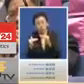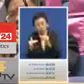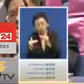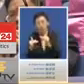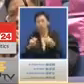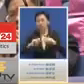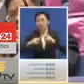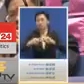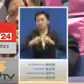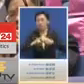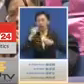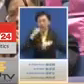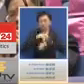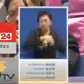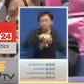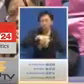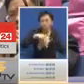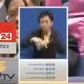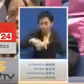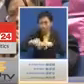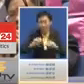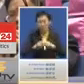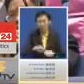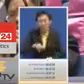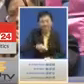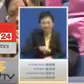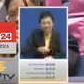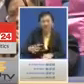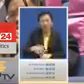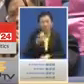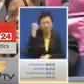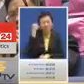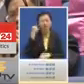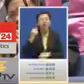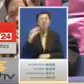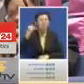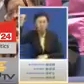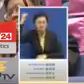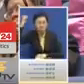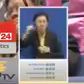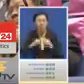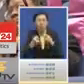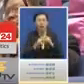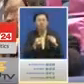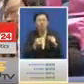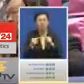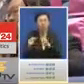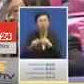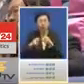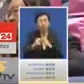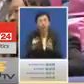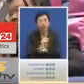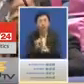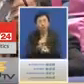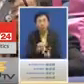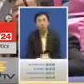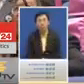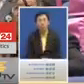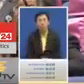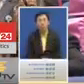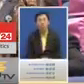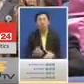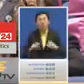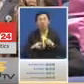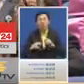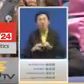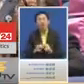ปัญหาในหมู่บ้านการปล้นจี้ฉกชิงวิ่งราวเยอะขึ้นแล้วในที่สุดปัญหาสังคมตามมาคืออะไรครับ